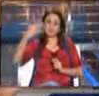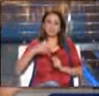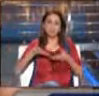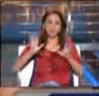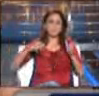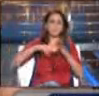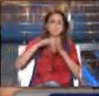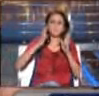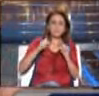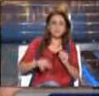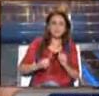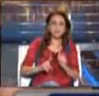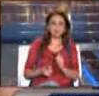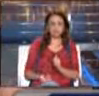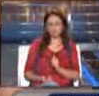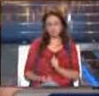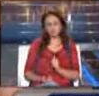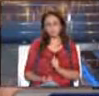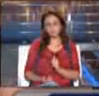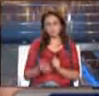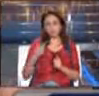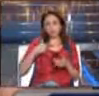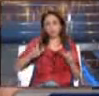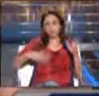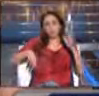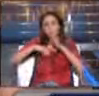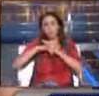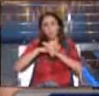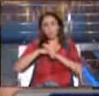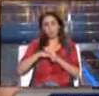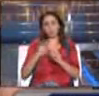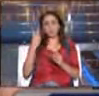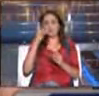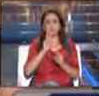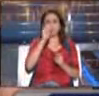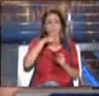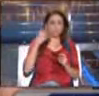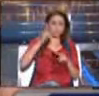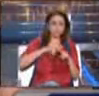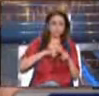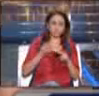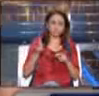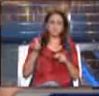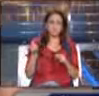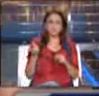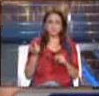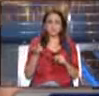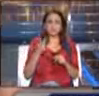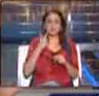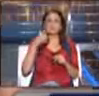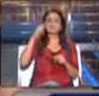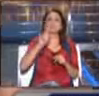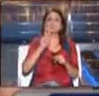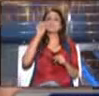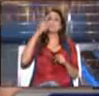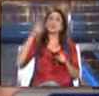مفيش. هو احنا يا جماعه انا حاسس ان احنا اي ماتش هيتلعب في 72 هيموتوا. لا، هي ده حدث بيحصل كل 60 70